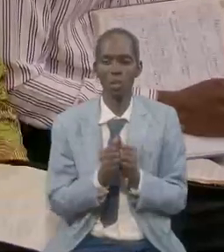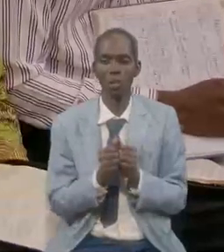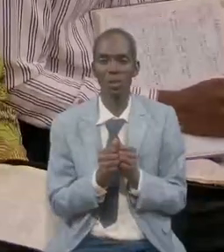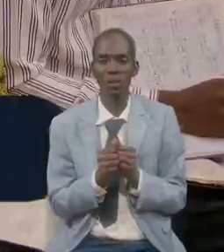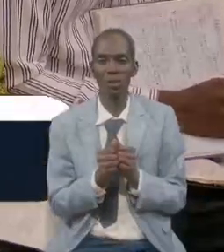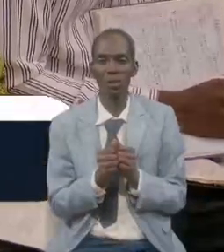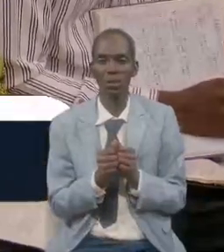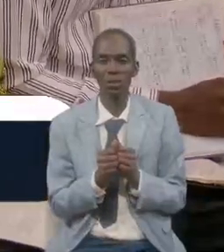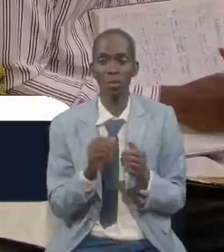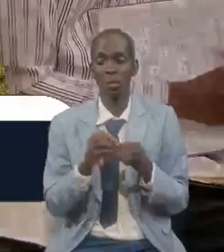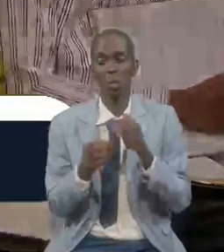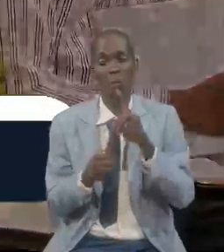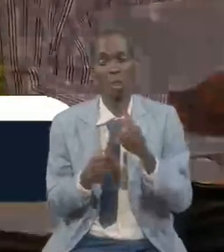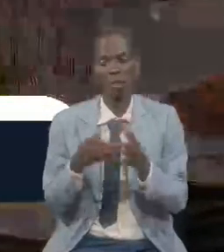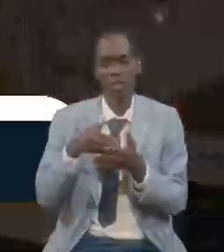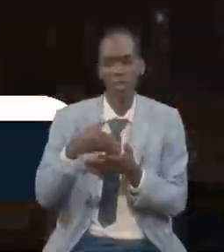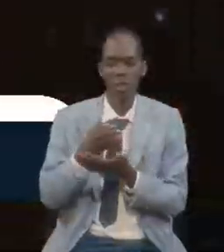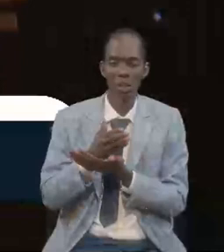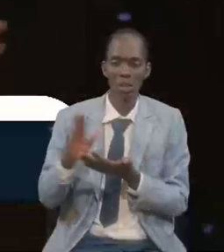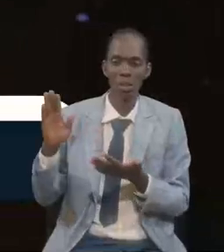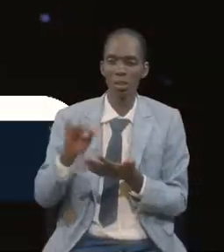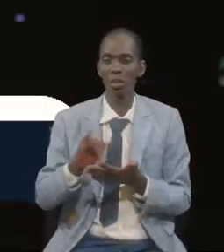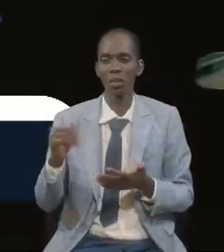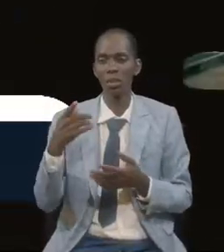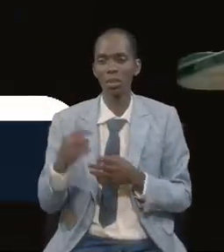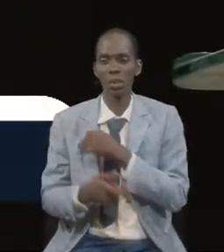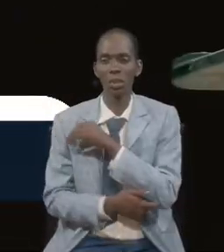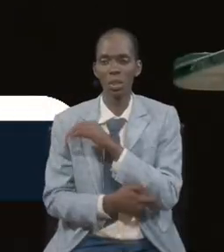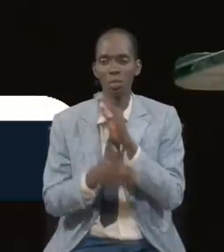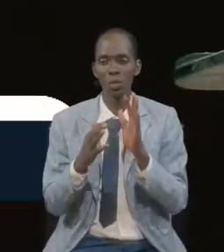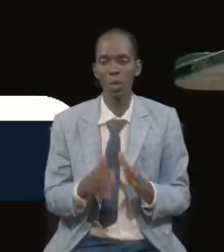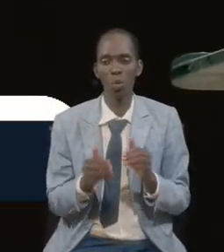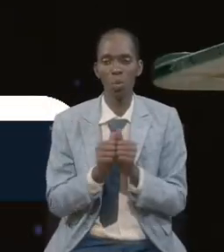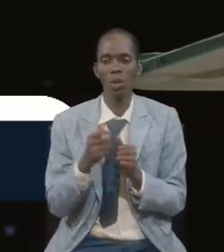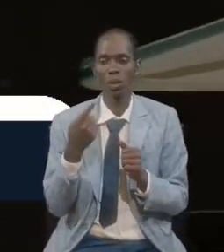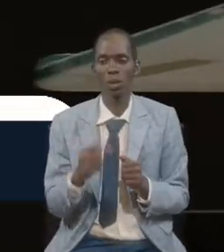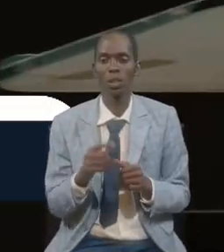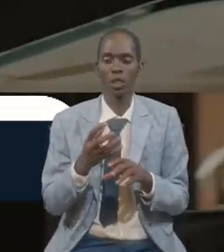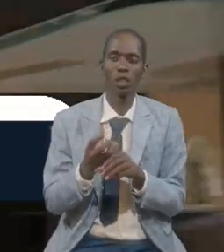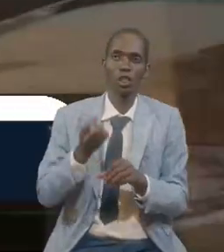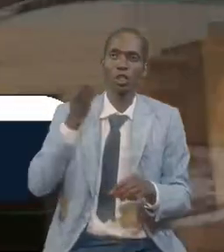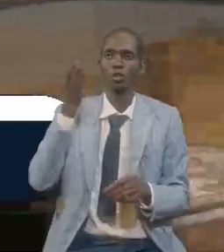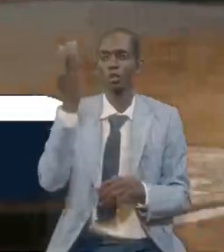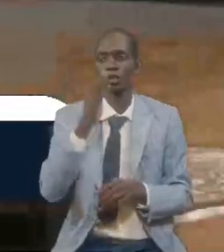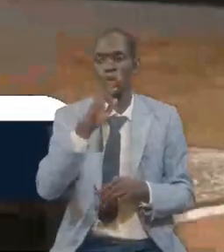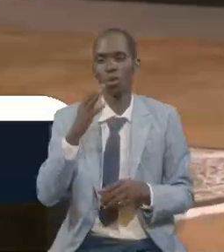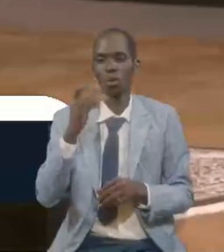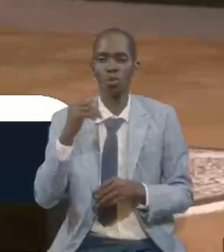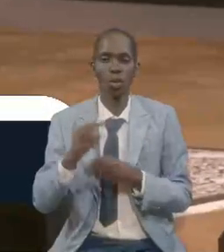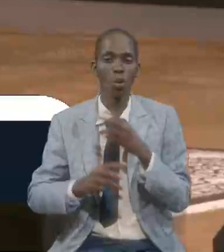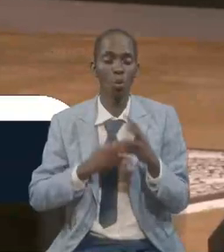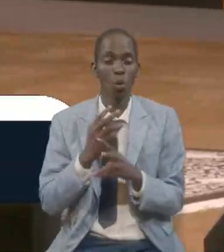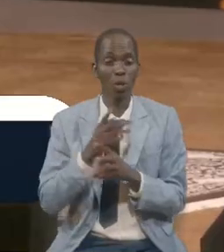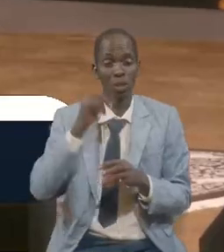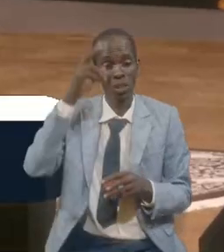ici, c'est résister au tentateur avec l'épée de la parole. Le